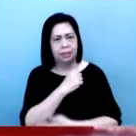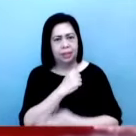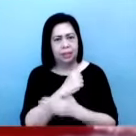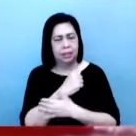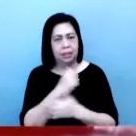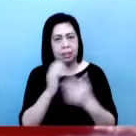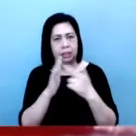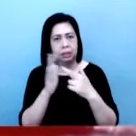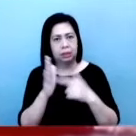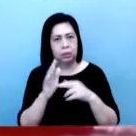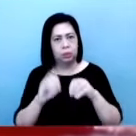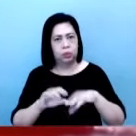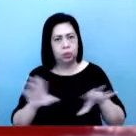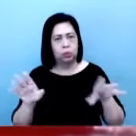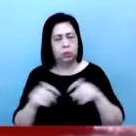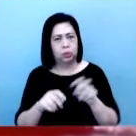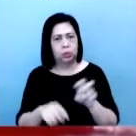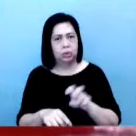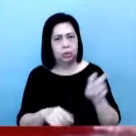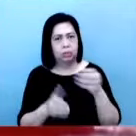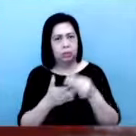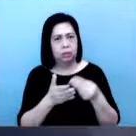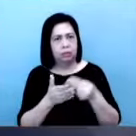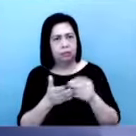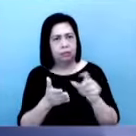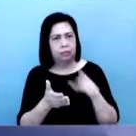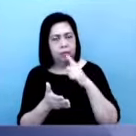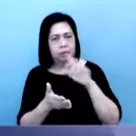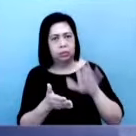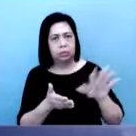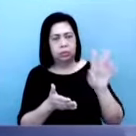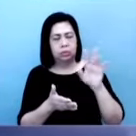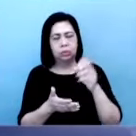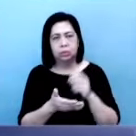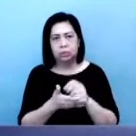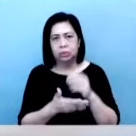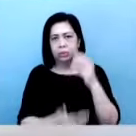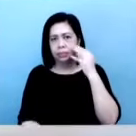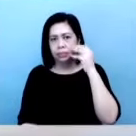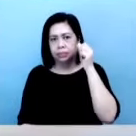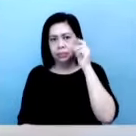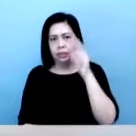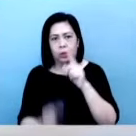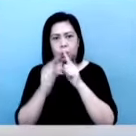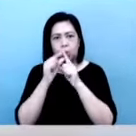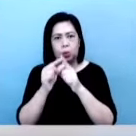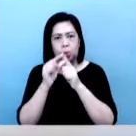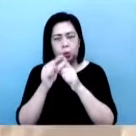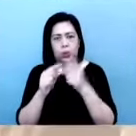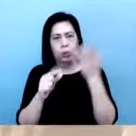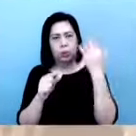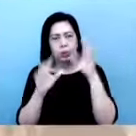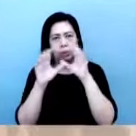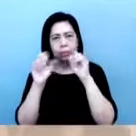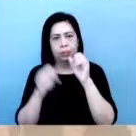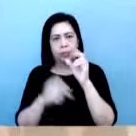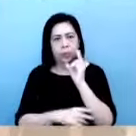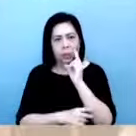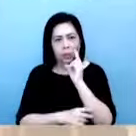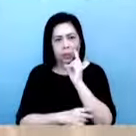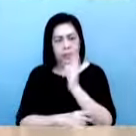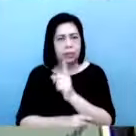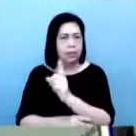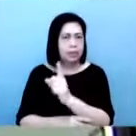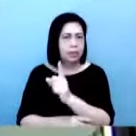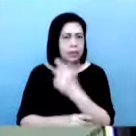i-ere ang anil travel funds ni speaker R waldz gayon din ang mga pagmumura ni dating Pangulong Rodrigo Duterte at ang pagbabanta niya kay